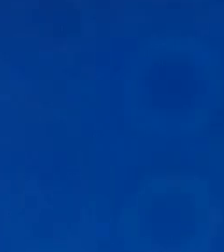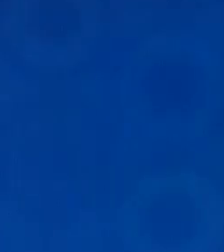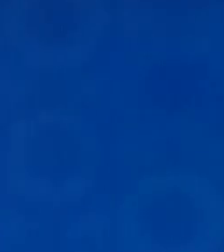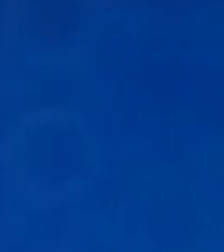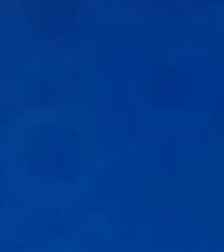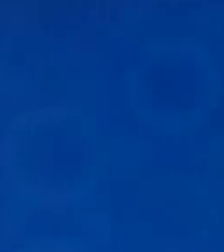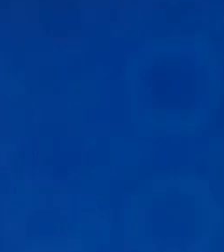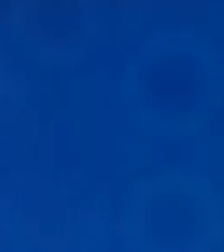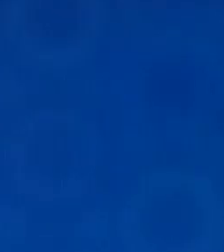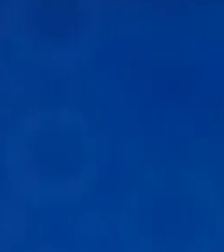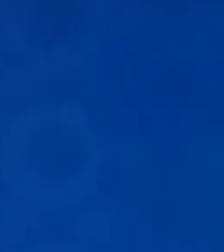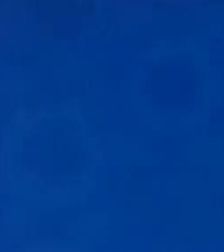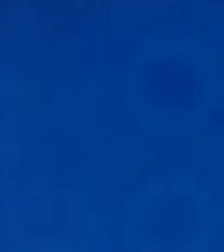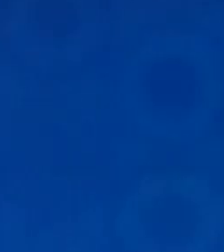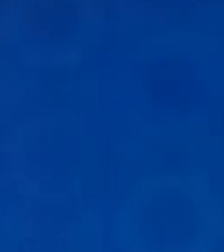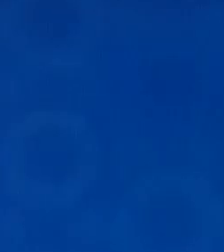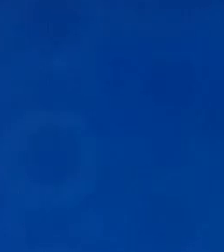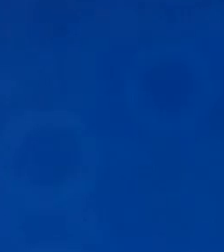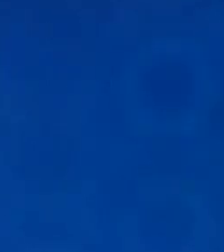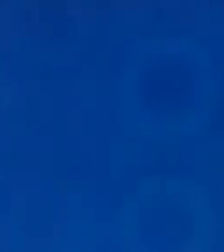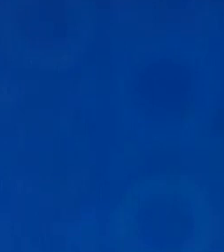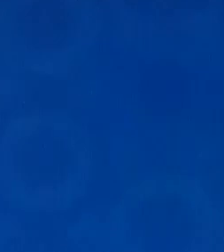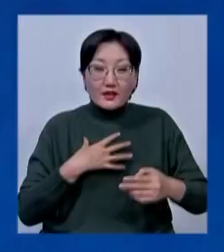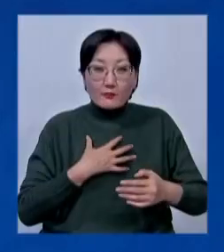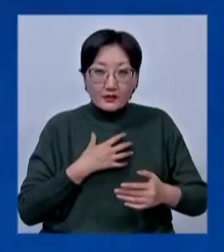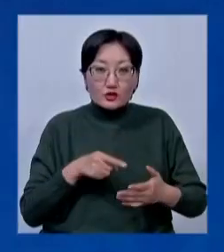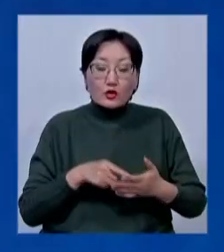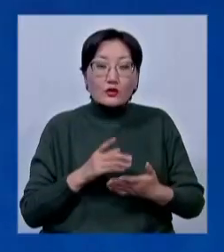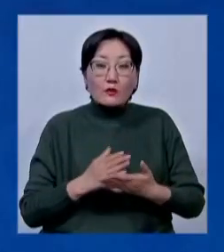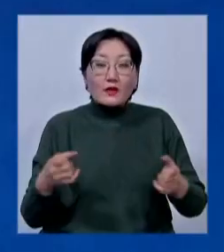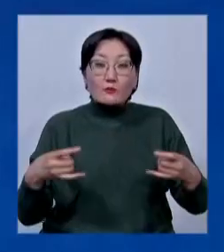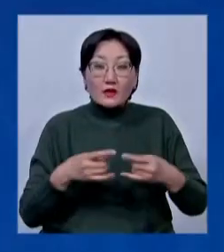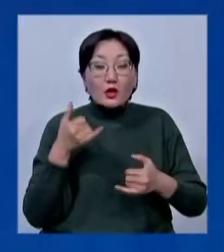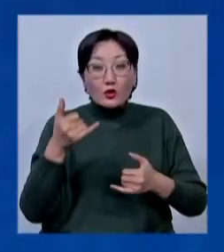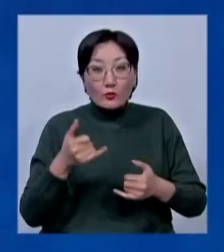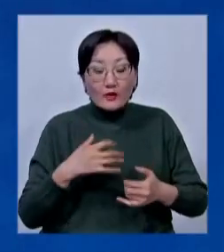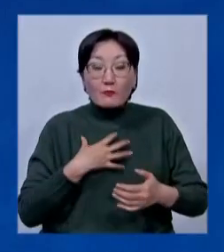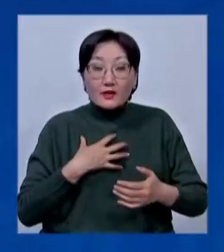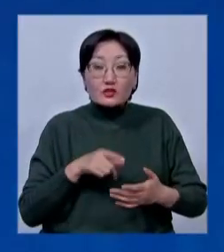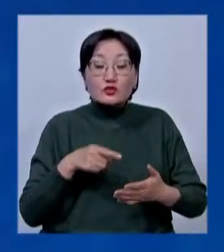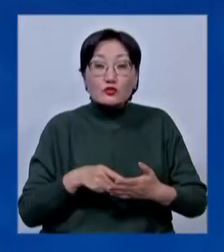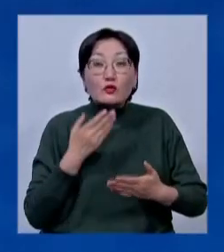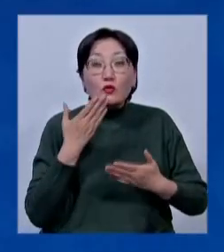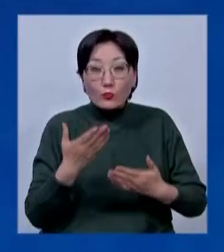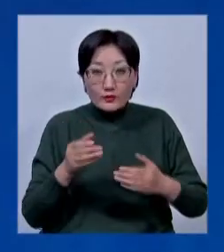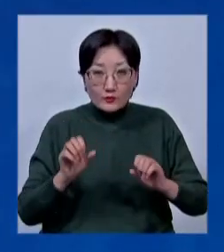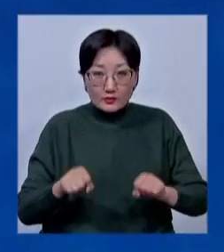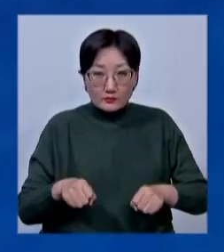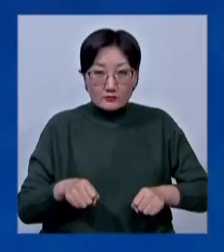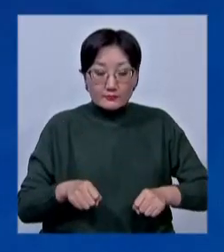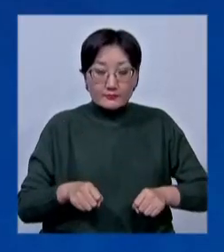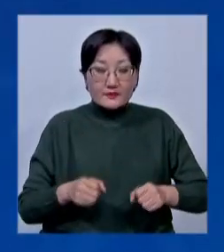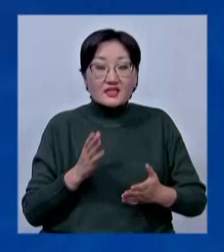келдік. Қадірлі көрермендер, егер тақырып толғандырса, бізге студияға хабарласып, толғантқан сауалдарыңызды қойсаңыздар